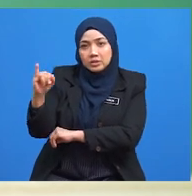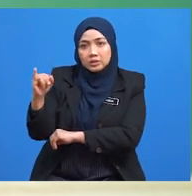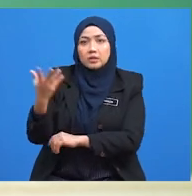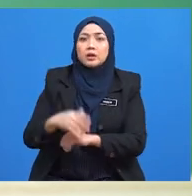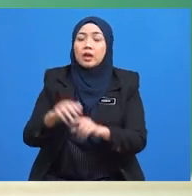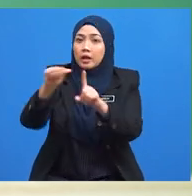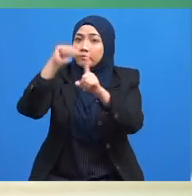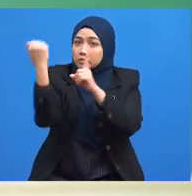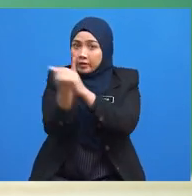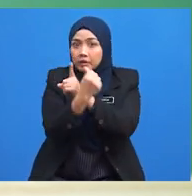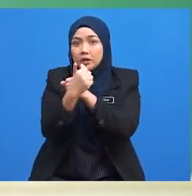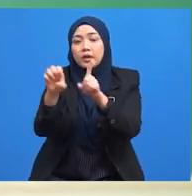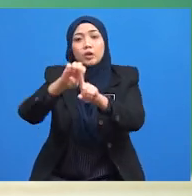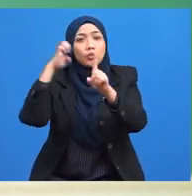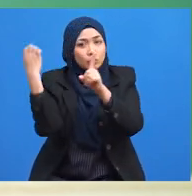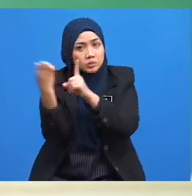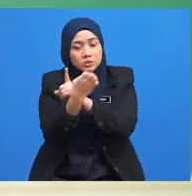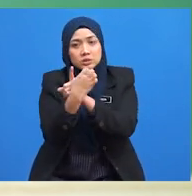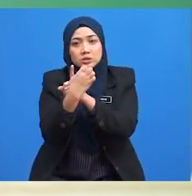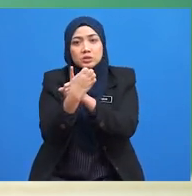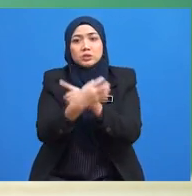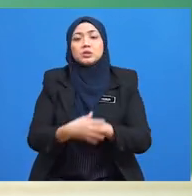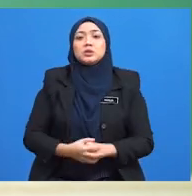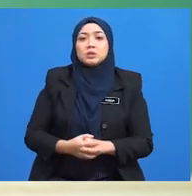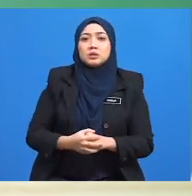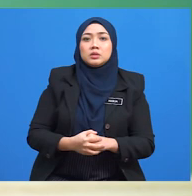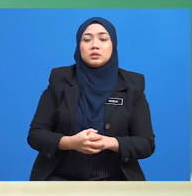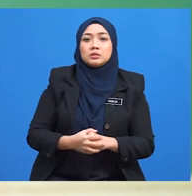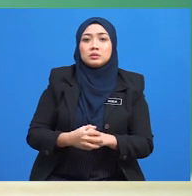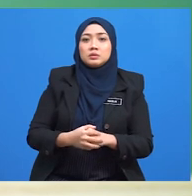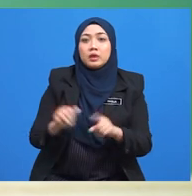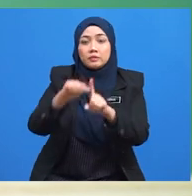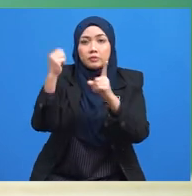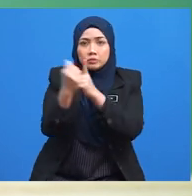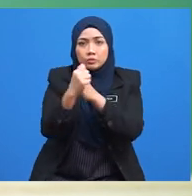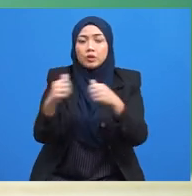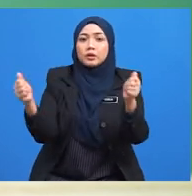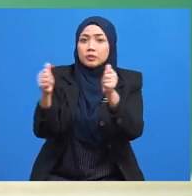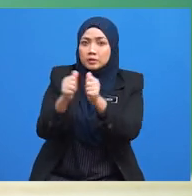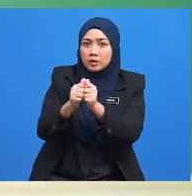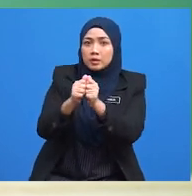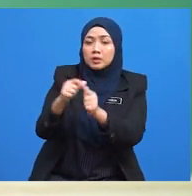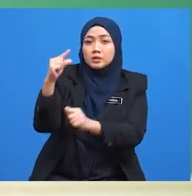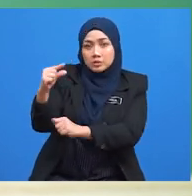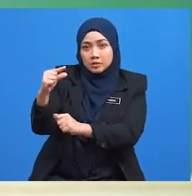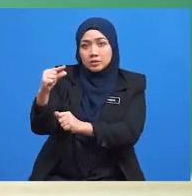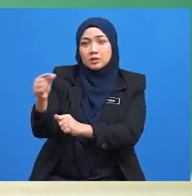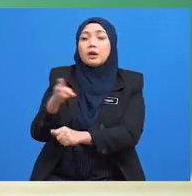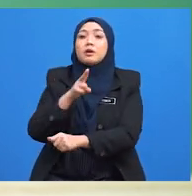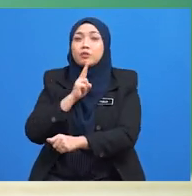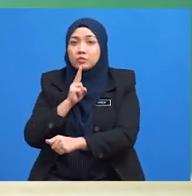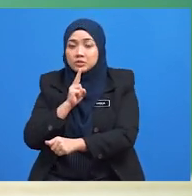dan ekologi. Manakala atmosfera pula saling bergantung dengan geomorfologi,